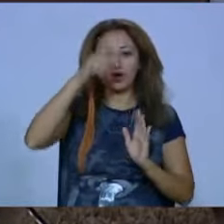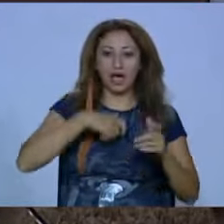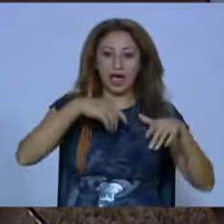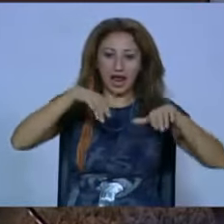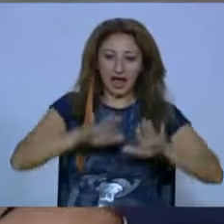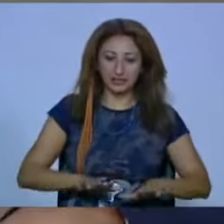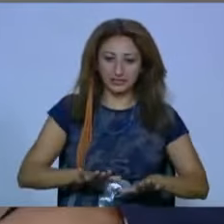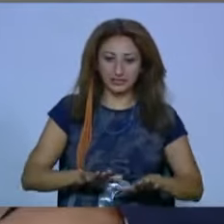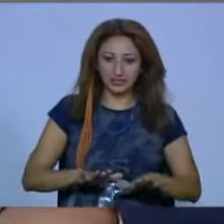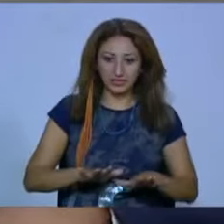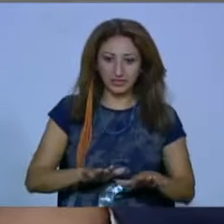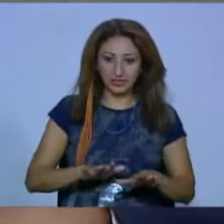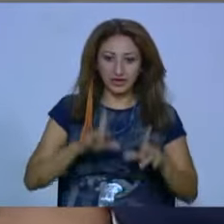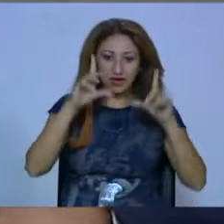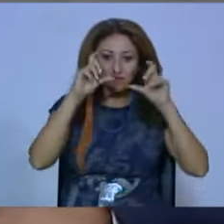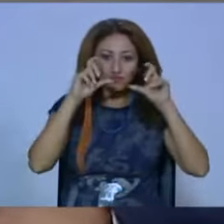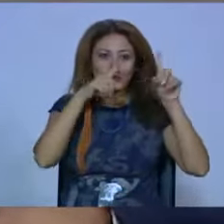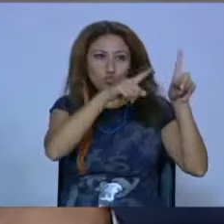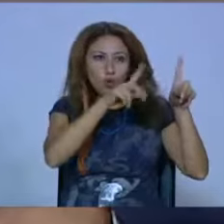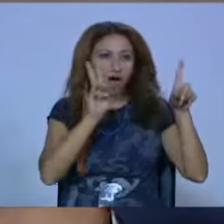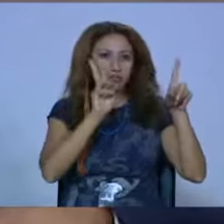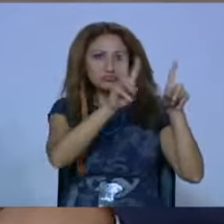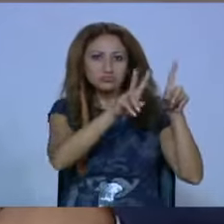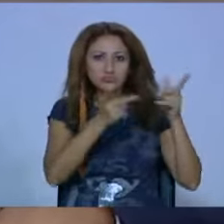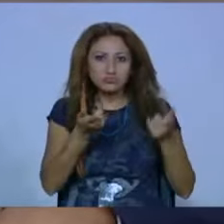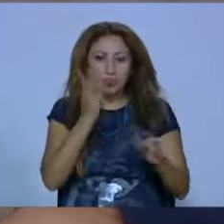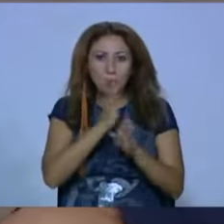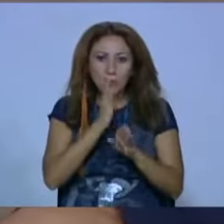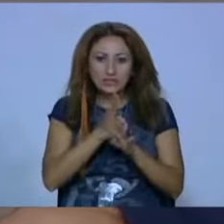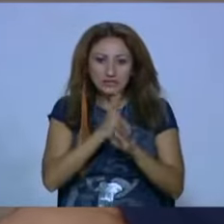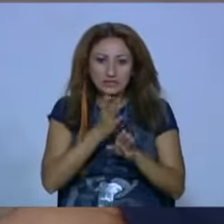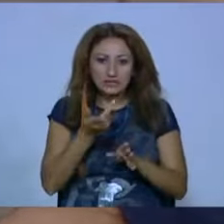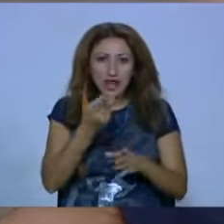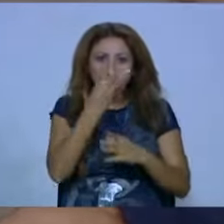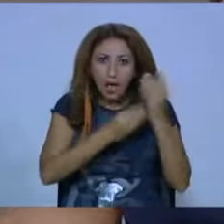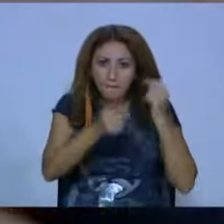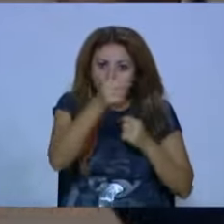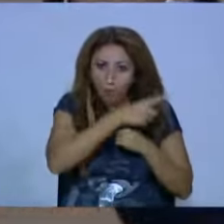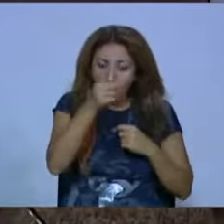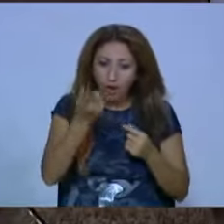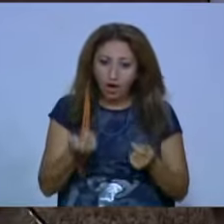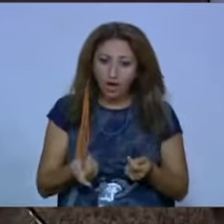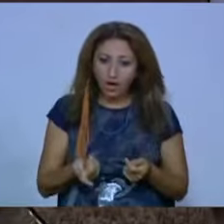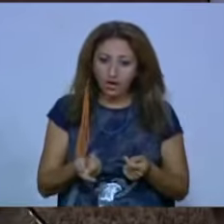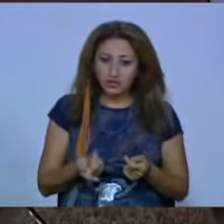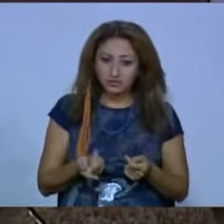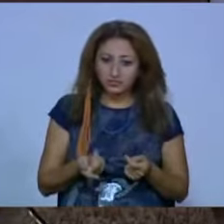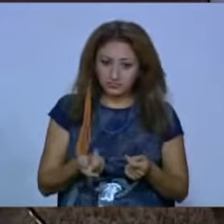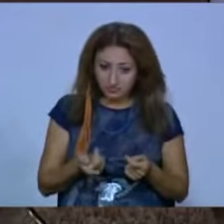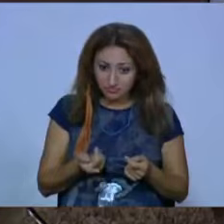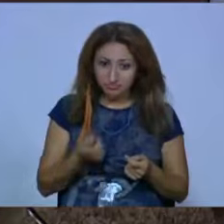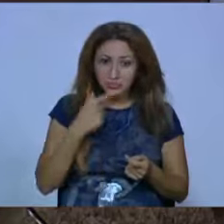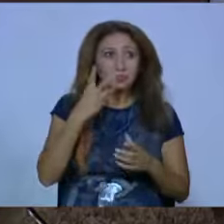قعدت، اكتشفت ان الراجل اللي في الصوره ده سمير ولي الدين. وانت ابن الراجل ده؟ ومتصور مع كمال الشناوي في فيلم.